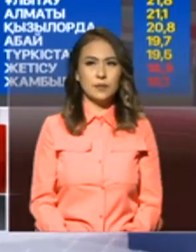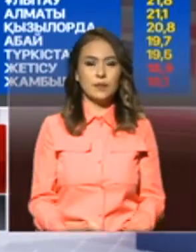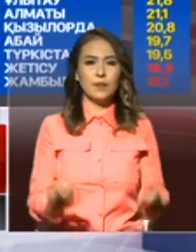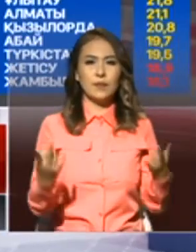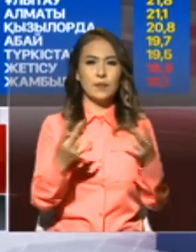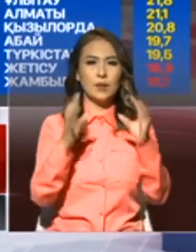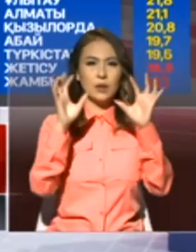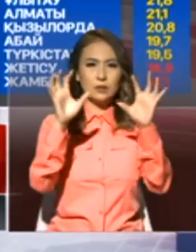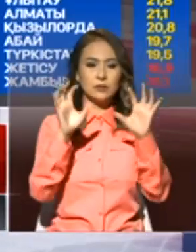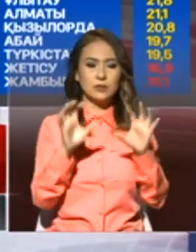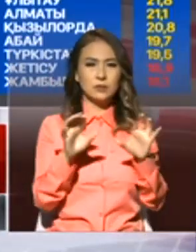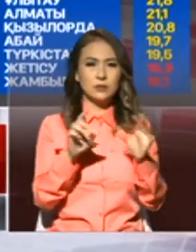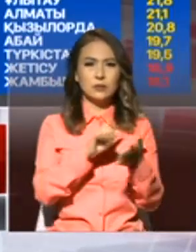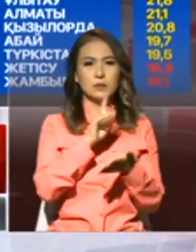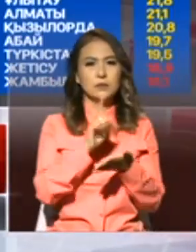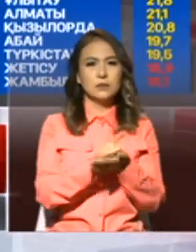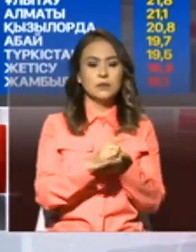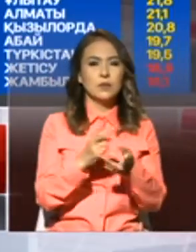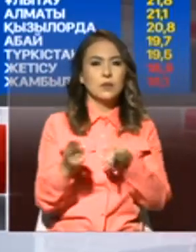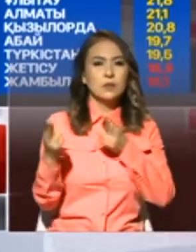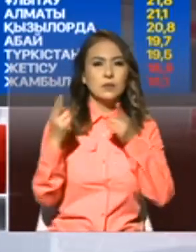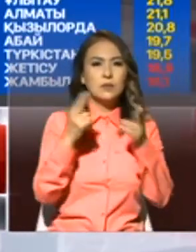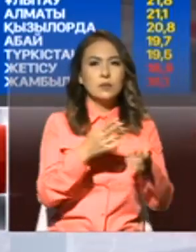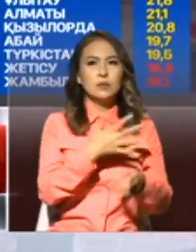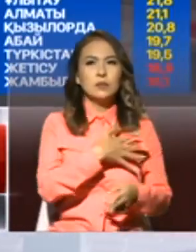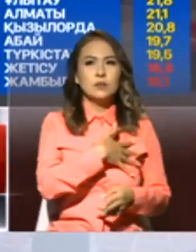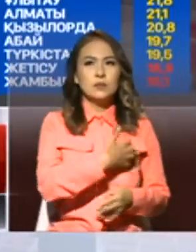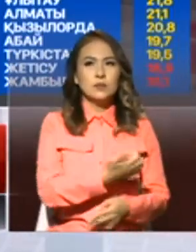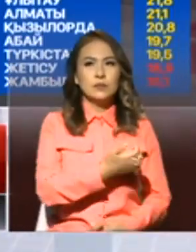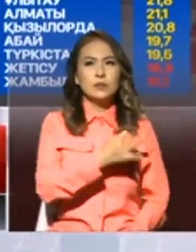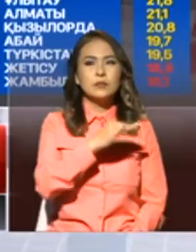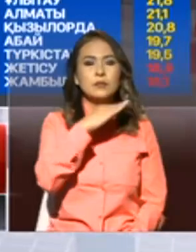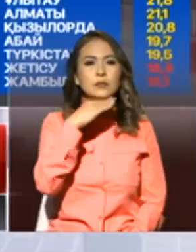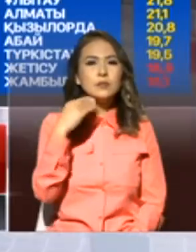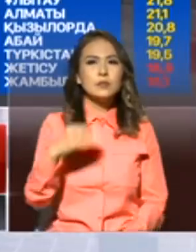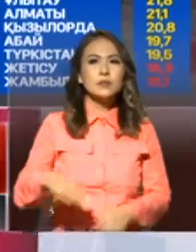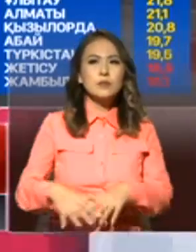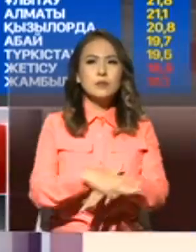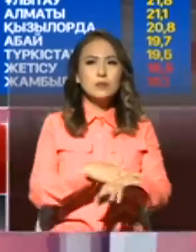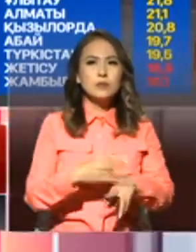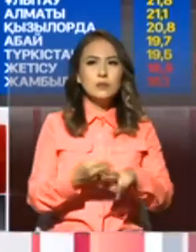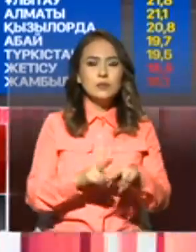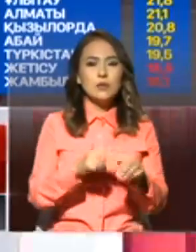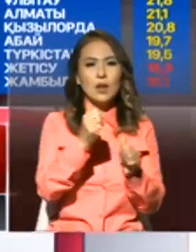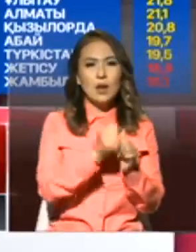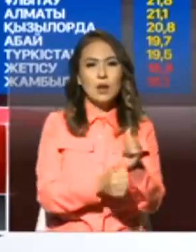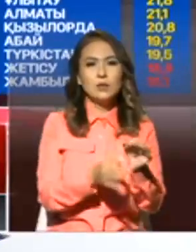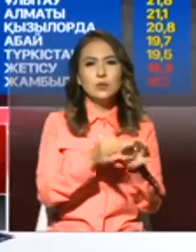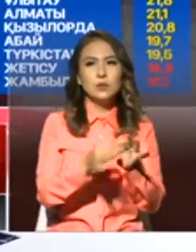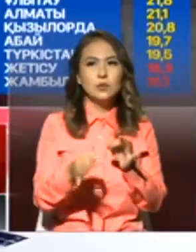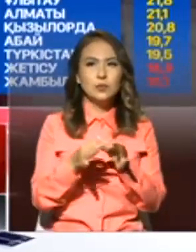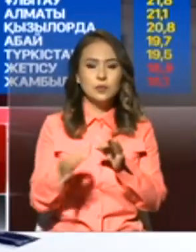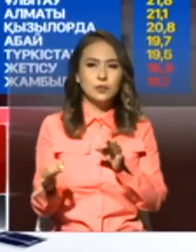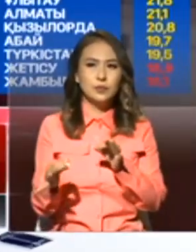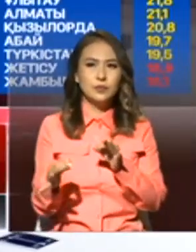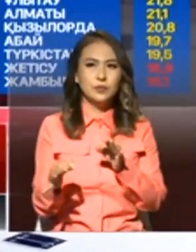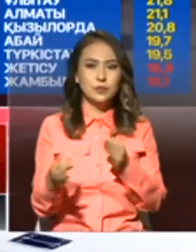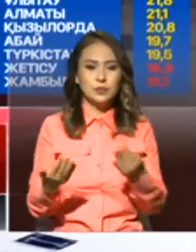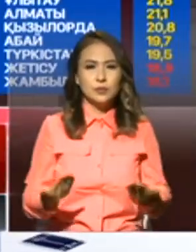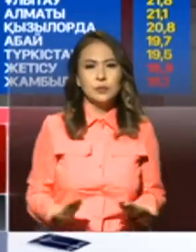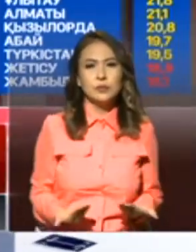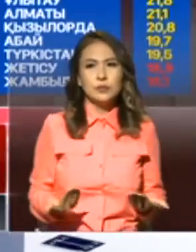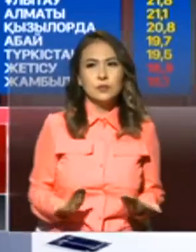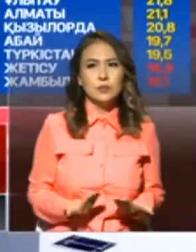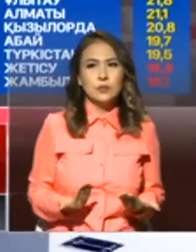Құрылыс компаниялары қалаларға баруға мүддесі жоқ. Бұл нарық. Нарық болғанда әр облыстың